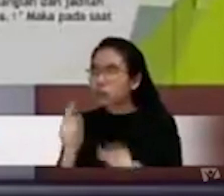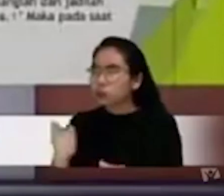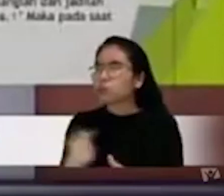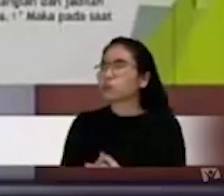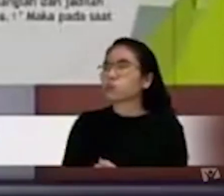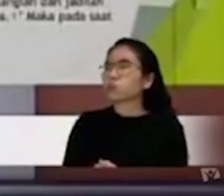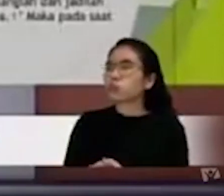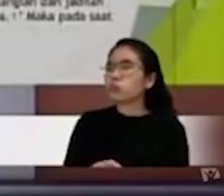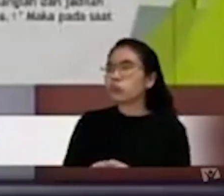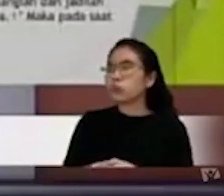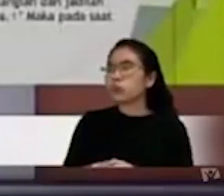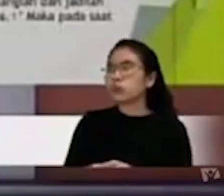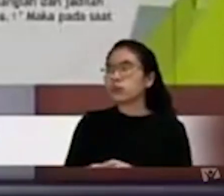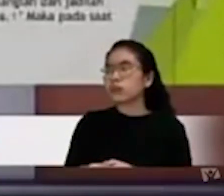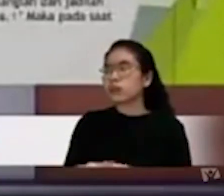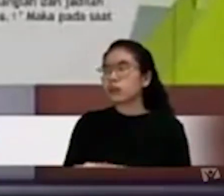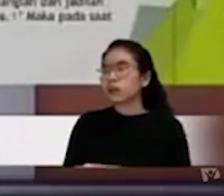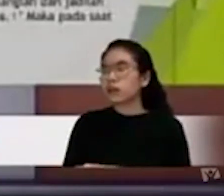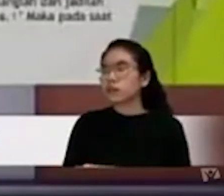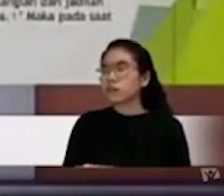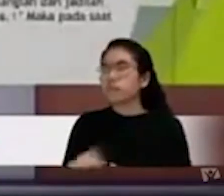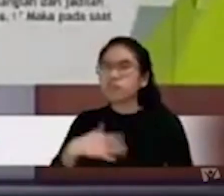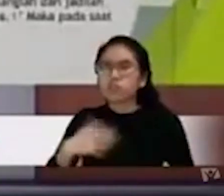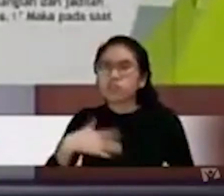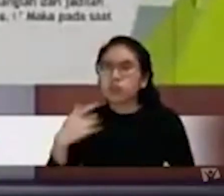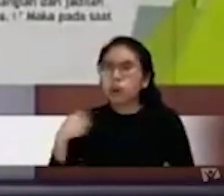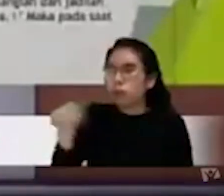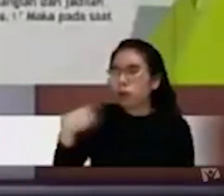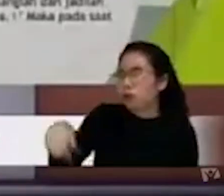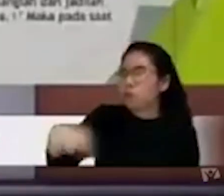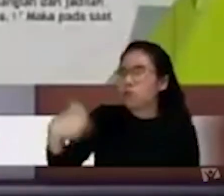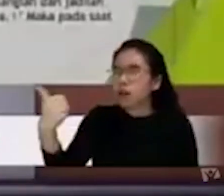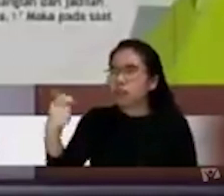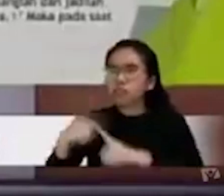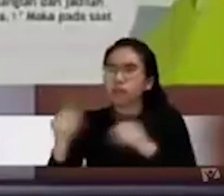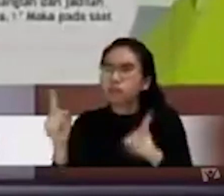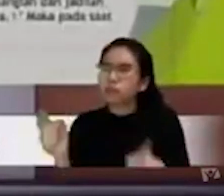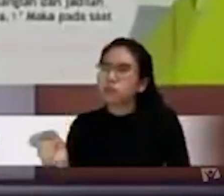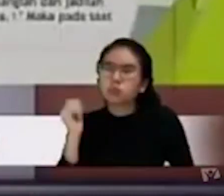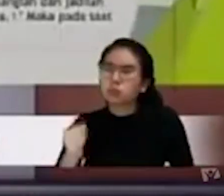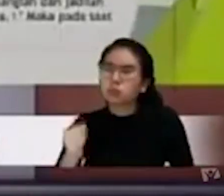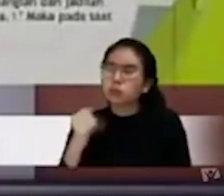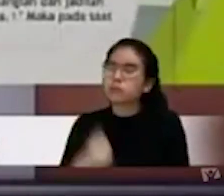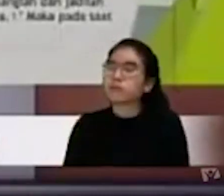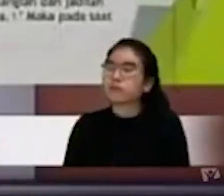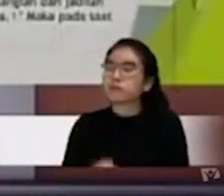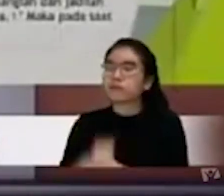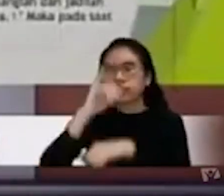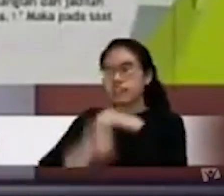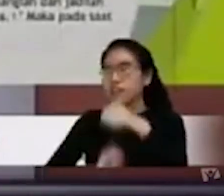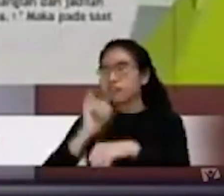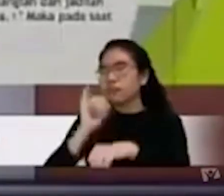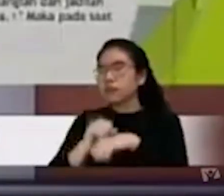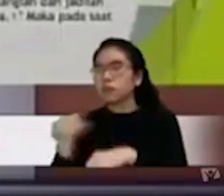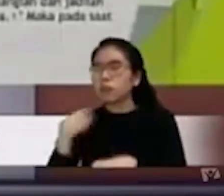sanalah akan terdapat ratap dan kertak gigi. Lalu Yesus berkata kepada perwira itu, pulanglah